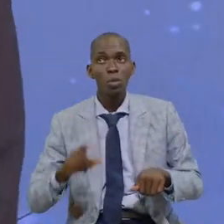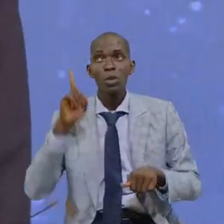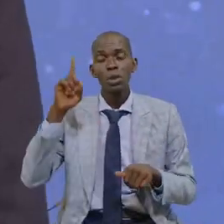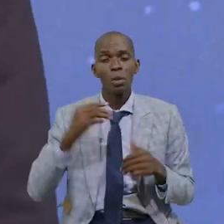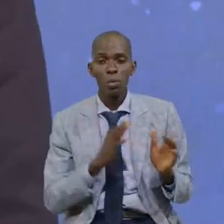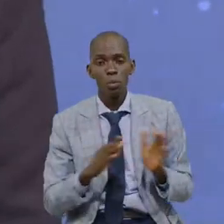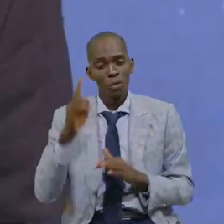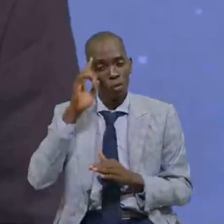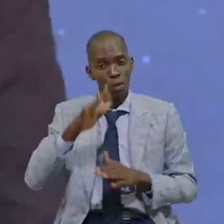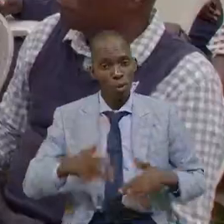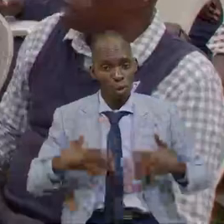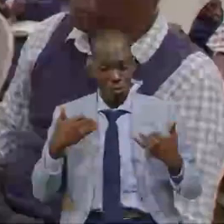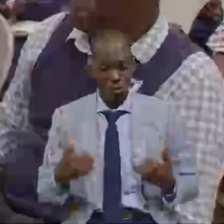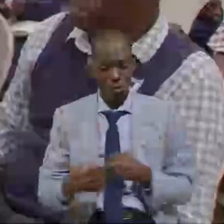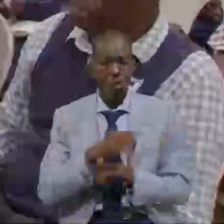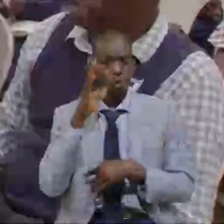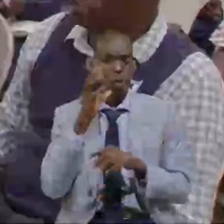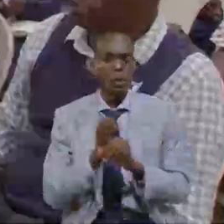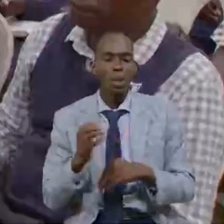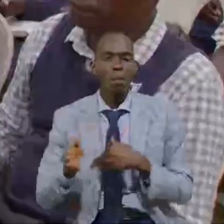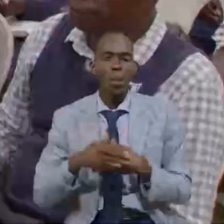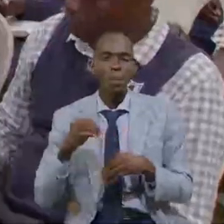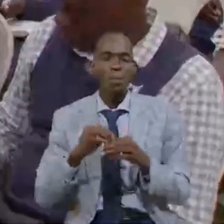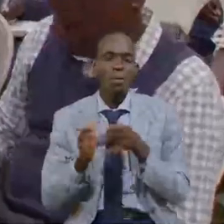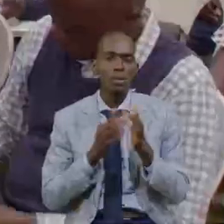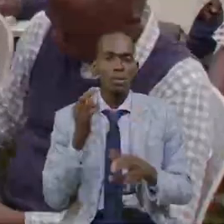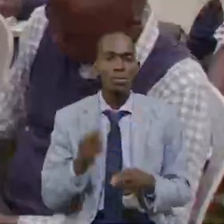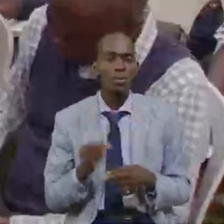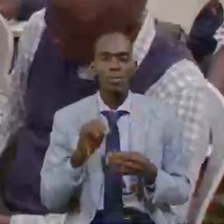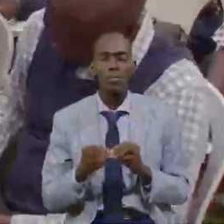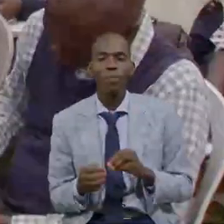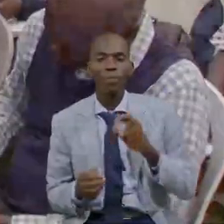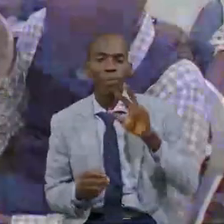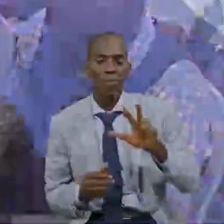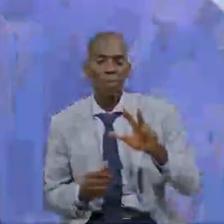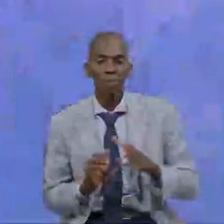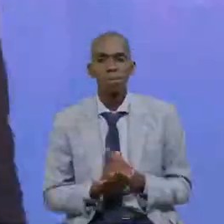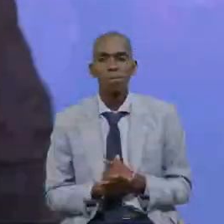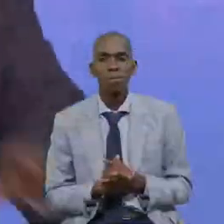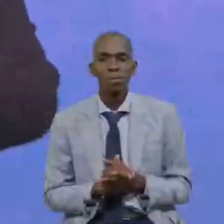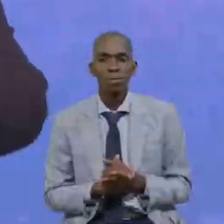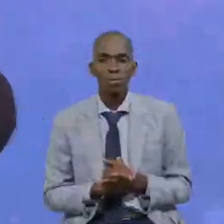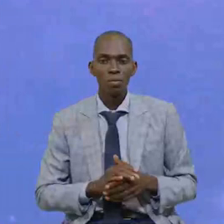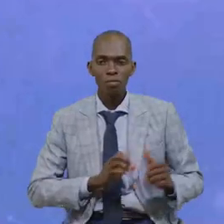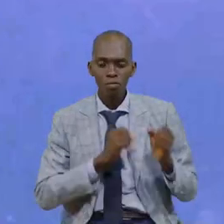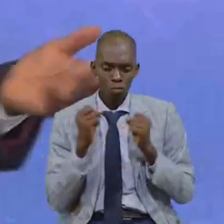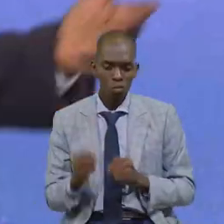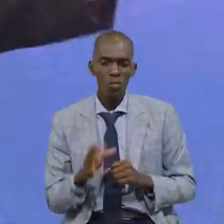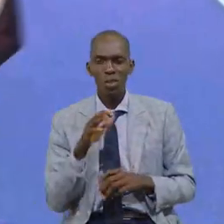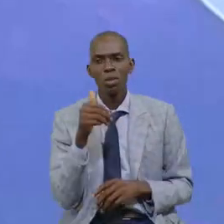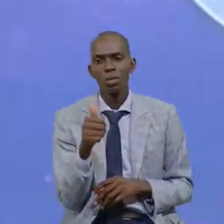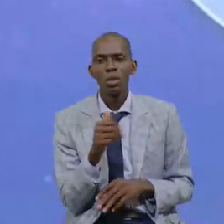vie aujourd'hui. Tu vas tout récupérer au nom de Jésus. Troisième élément, fortifie. Toi